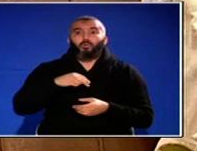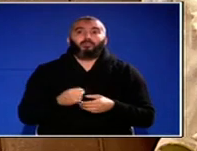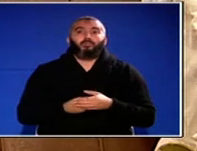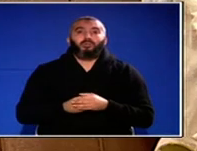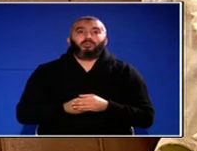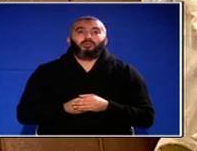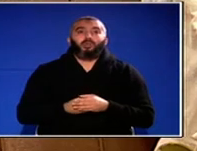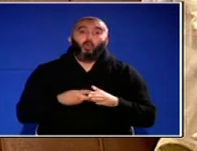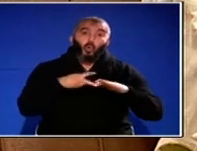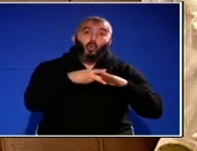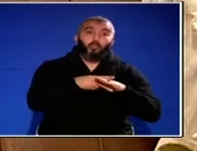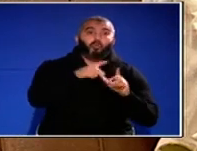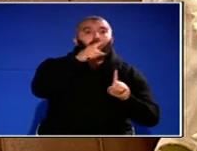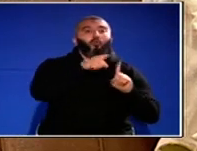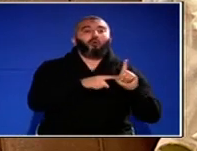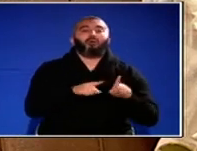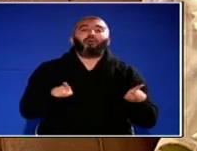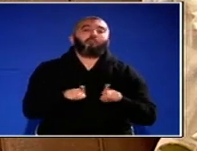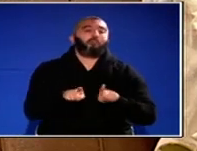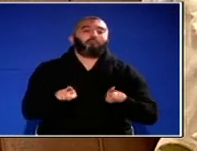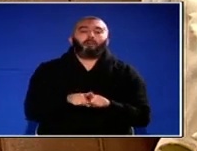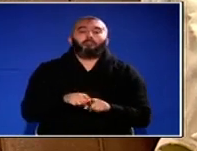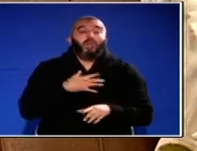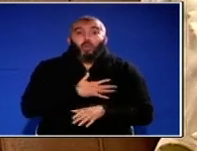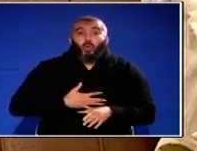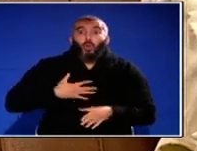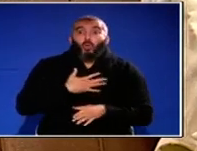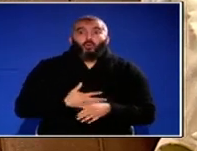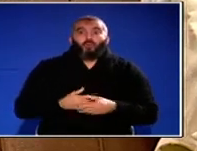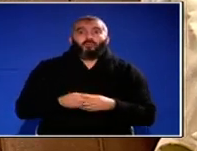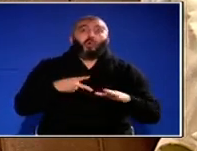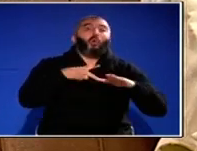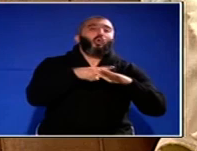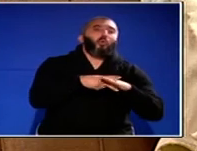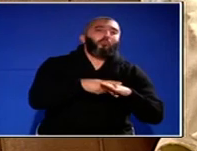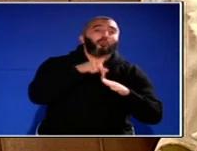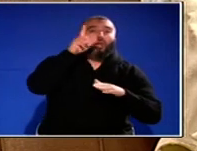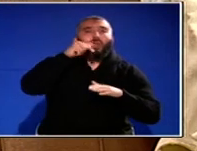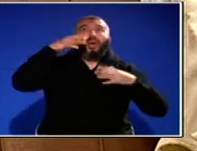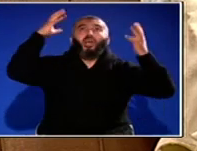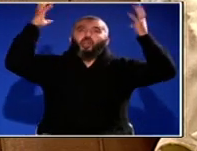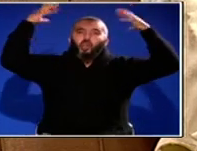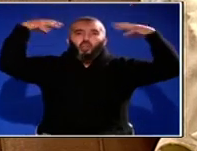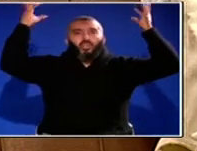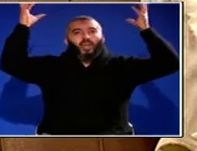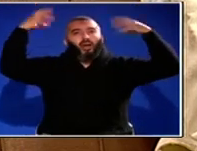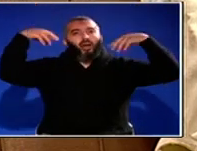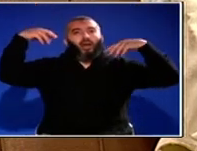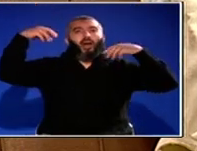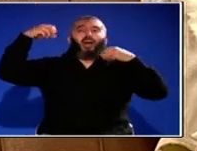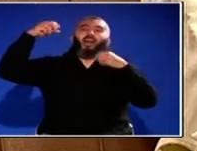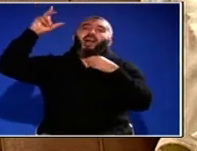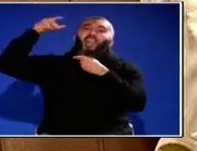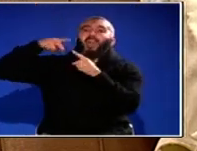ونسعد كذلك لأننا ندخله في جو ملؤه الأمطار وملؤه الثلوج